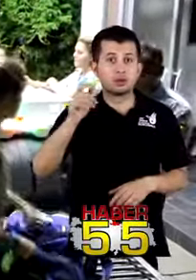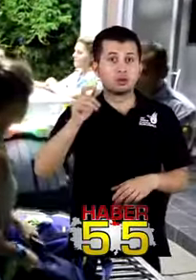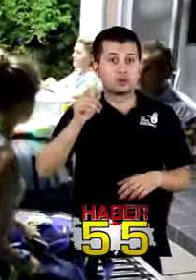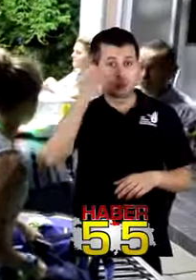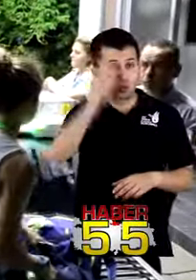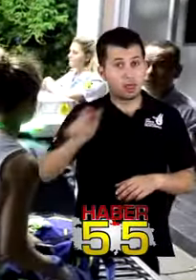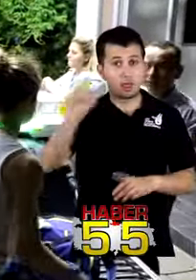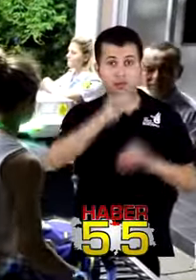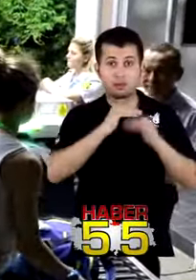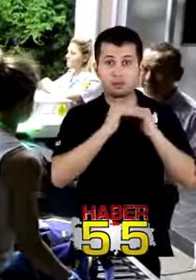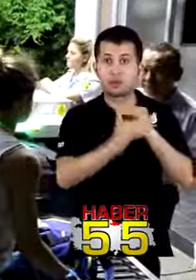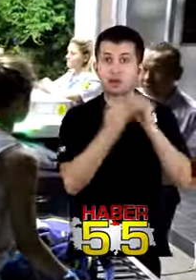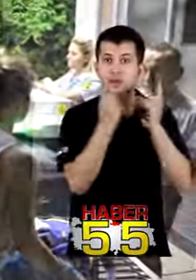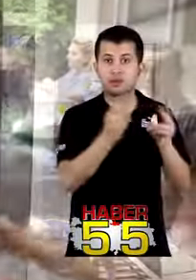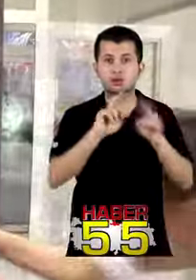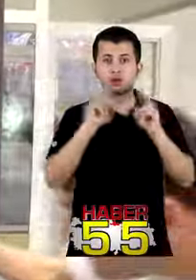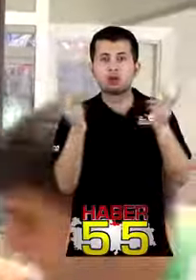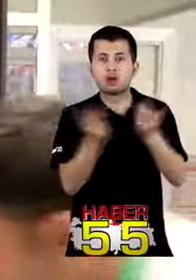biz dünyaya